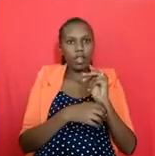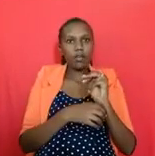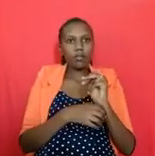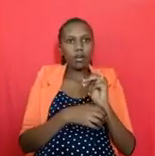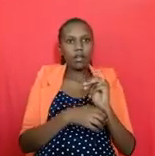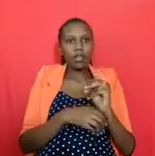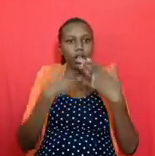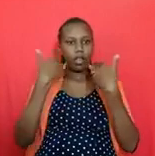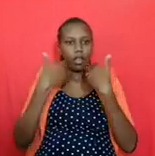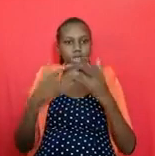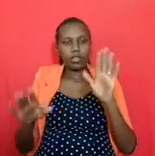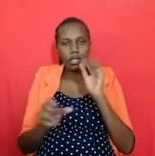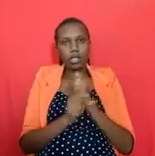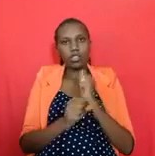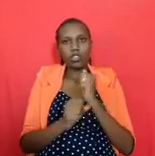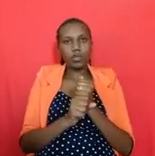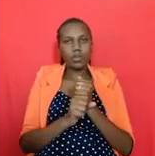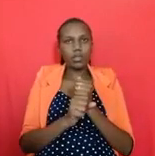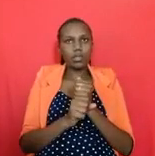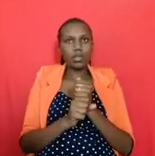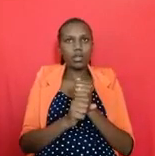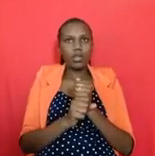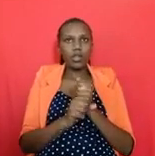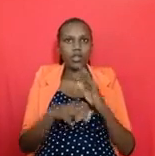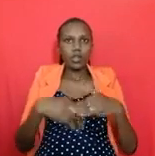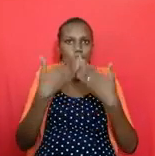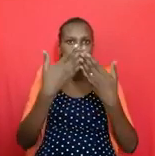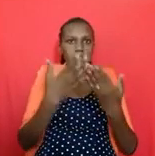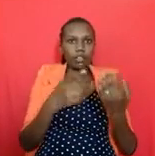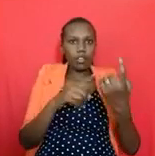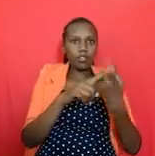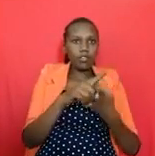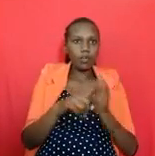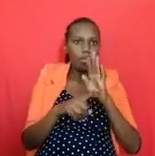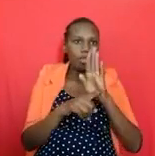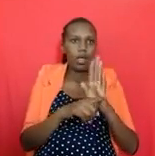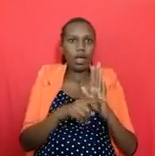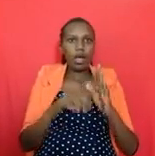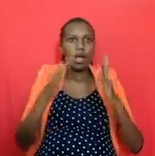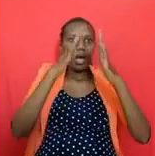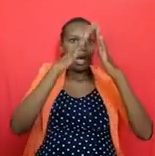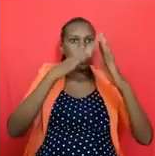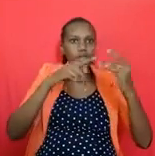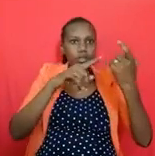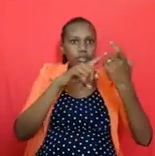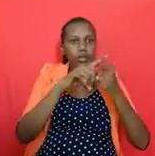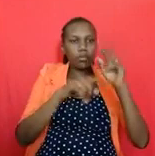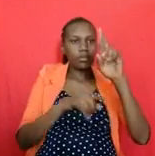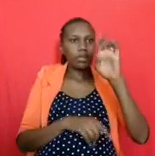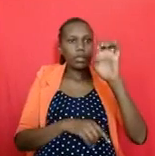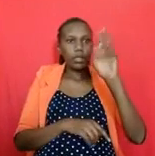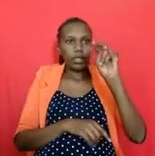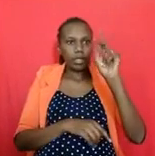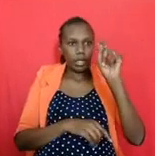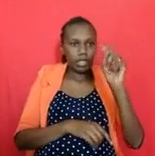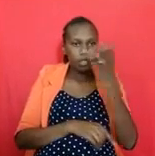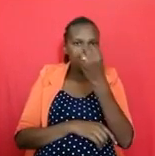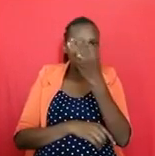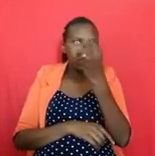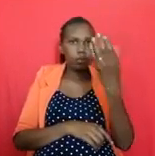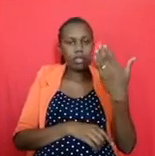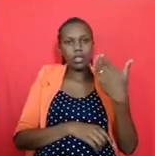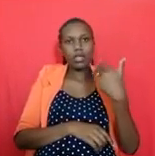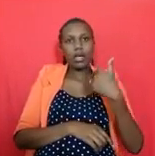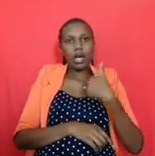maroreirwo nĩ mawĩra mao. Umahete kumagia nyũmba-inĩ cia gũkomborithia angĩ aingĩ mwathani